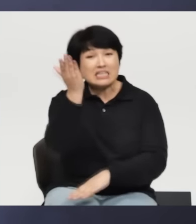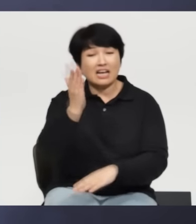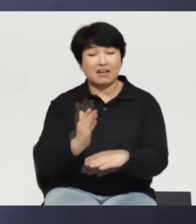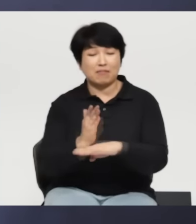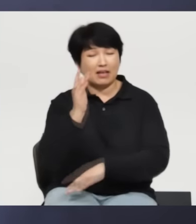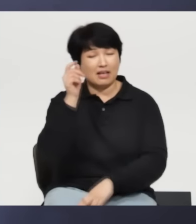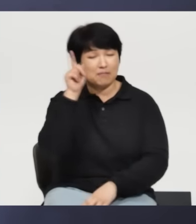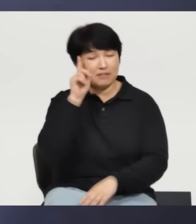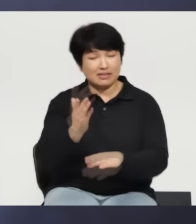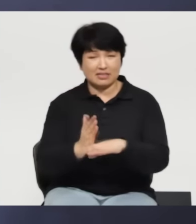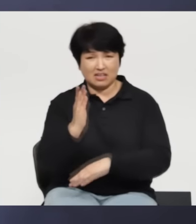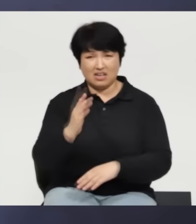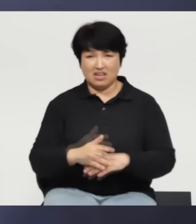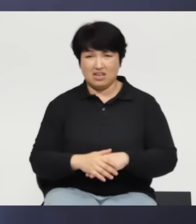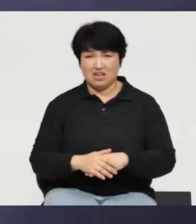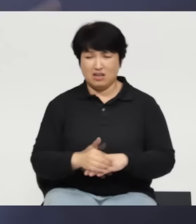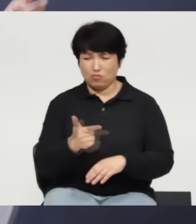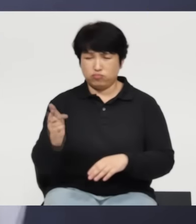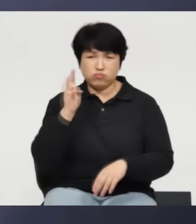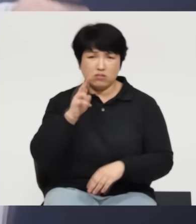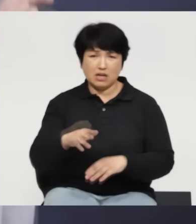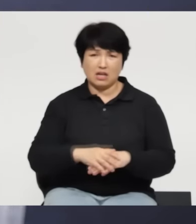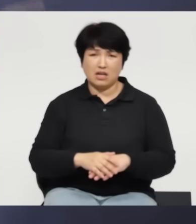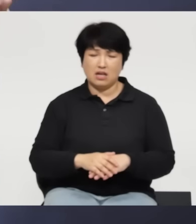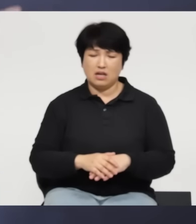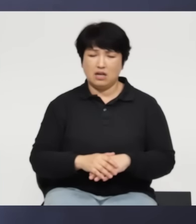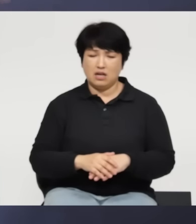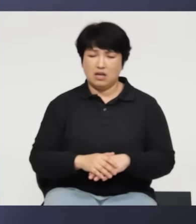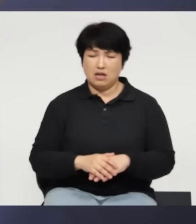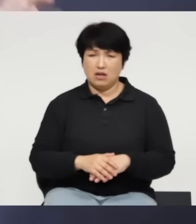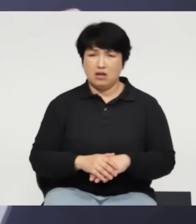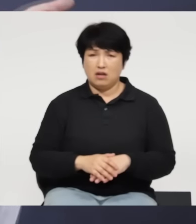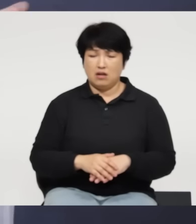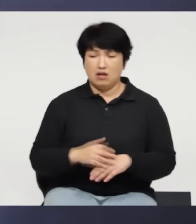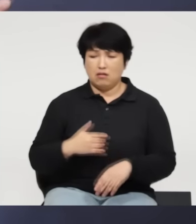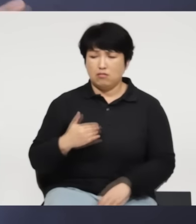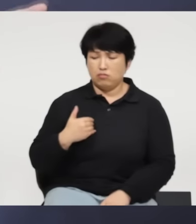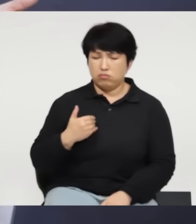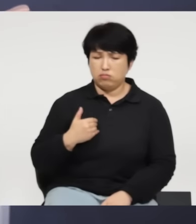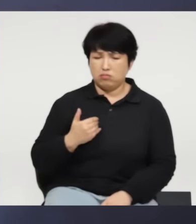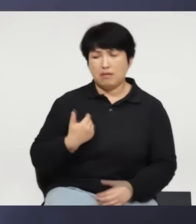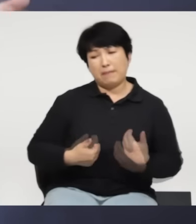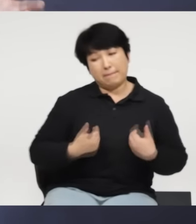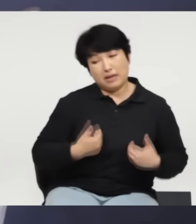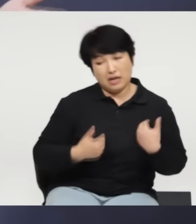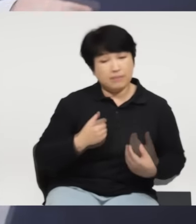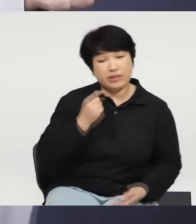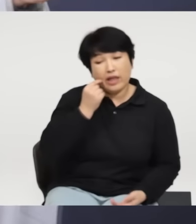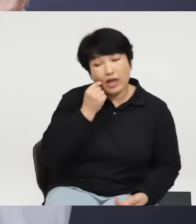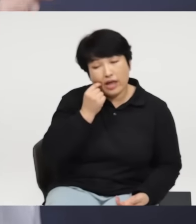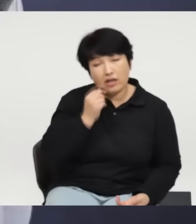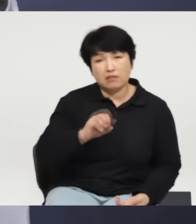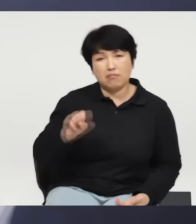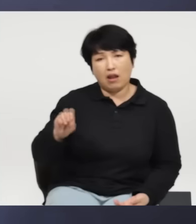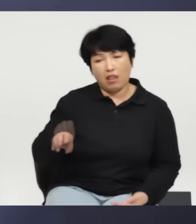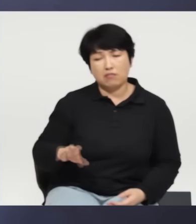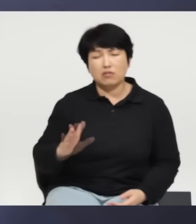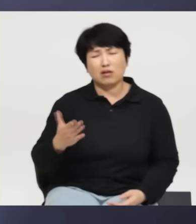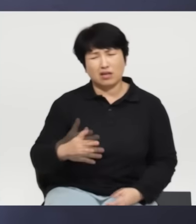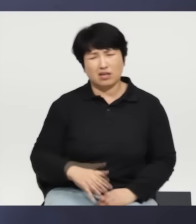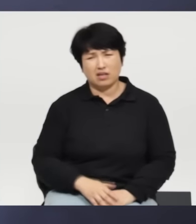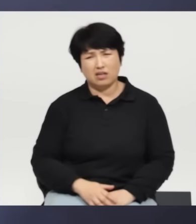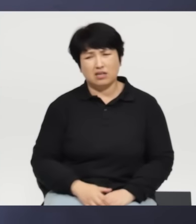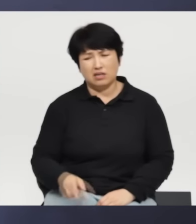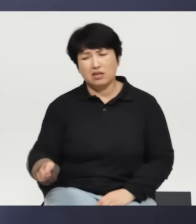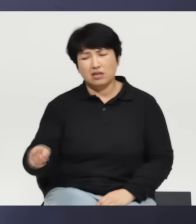힘드는 거예요. 대강 놔놓고 그냥 막할수 있는 데까지 하고 못하는 건 아이고 미안하다 엄마 바쁘다 이러고 막 대충 살면